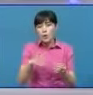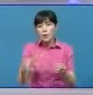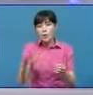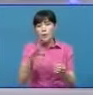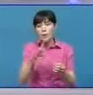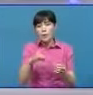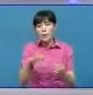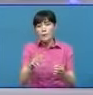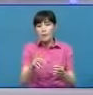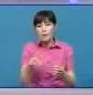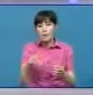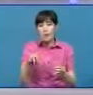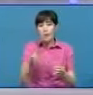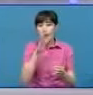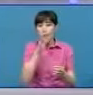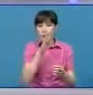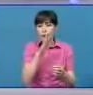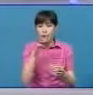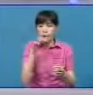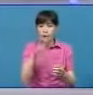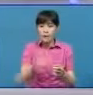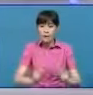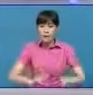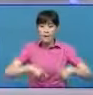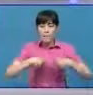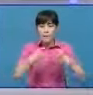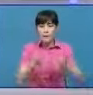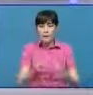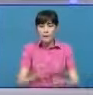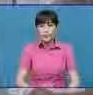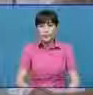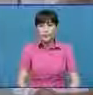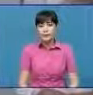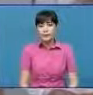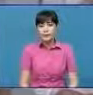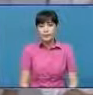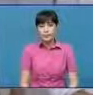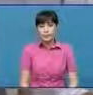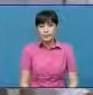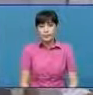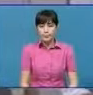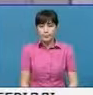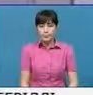ауданындағы ленгерліктердің де игілігіне тапсырылды.